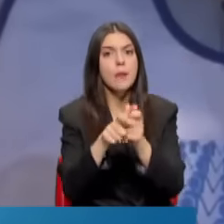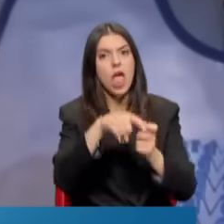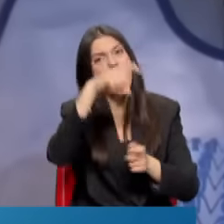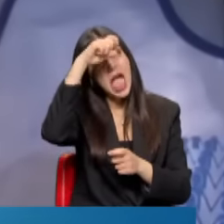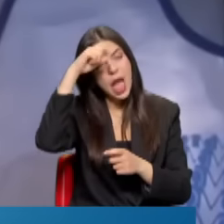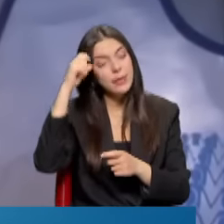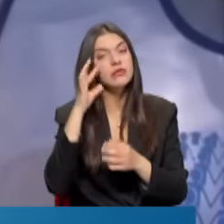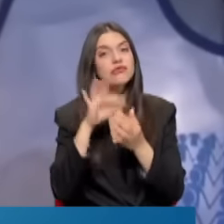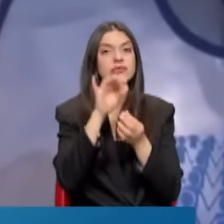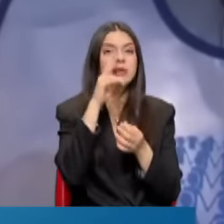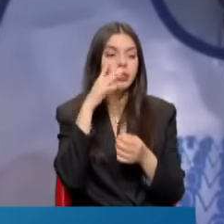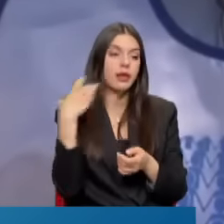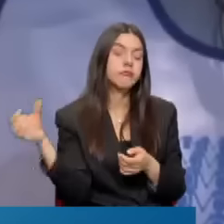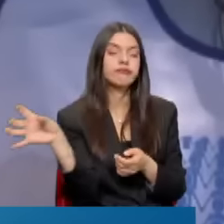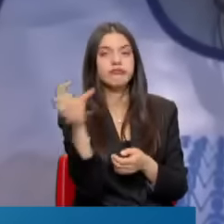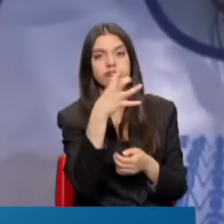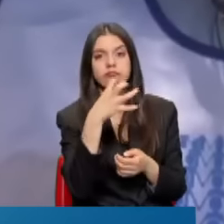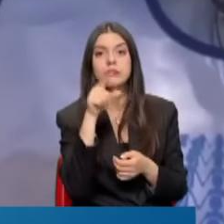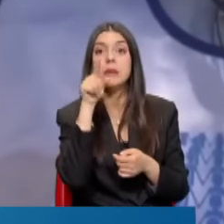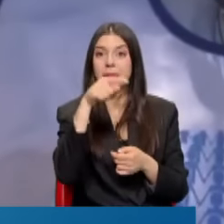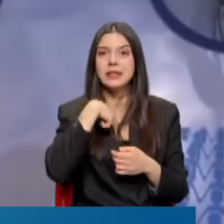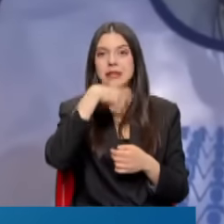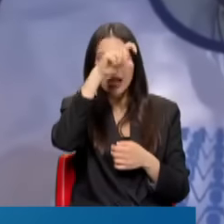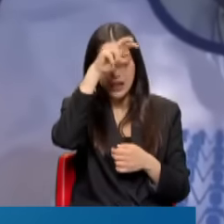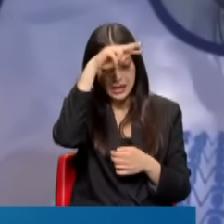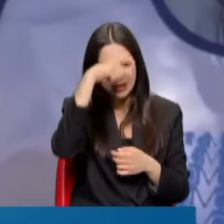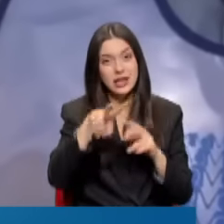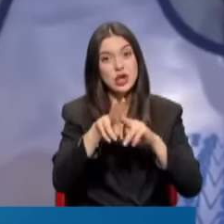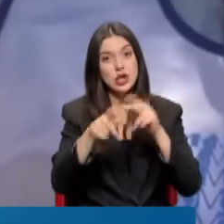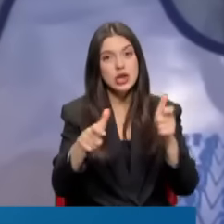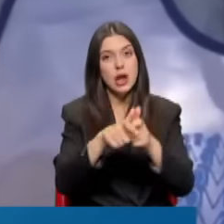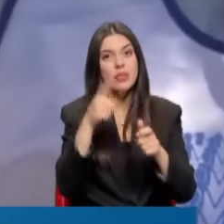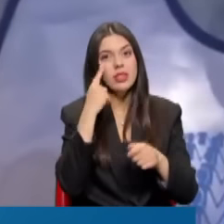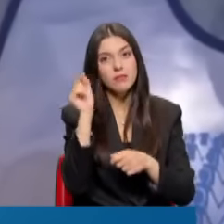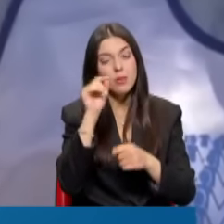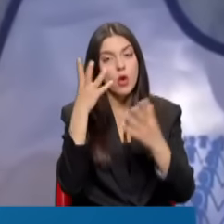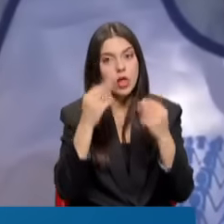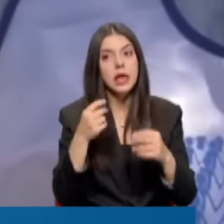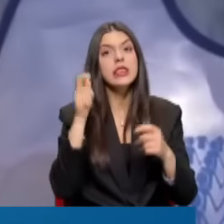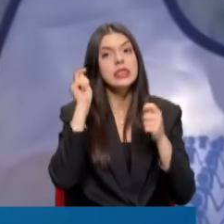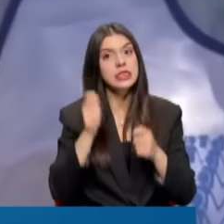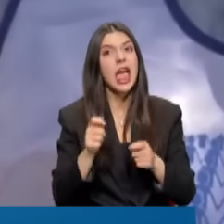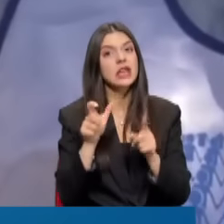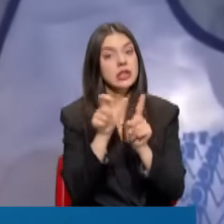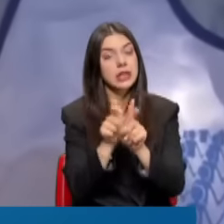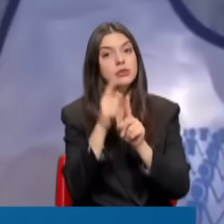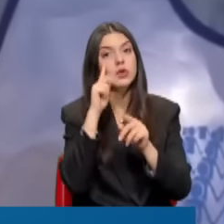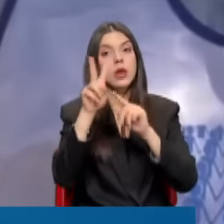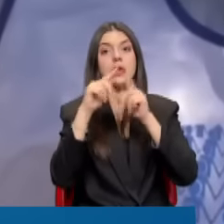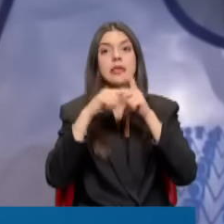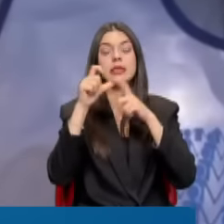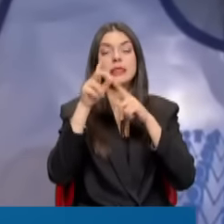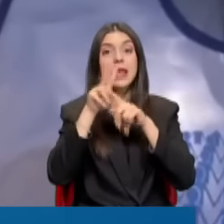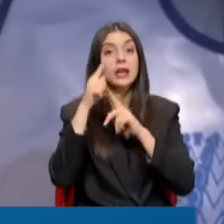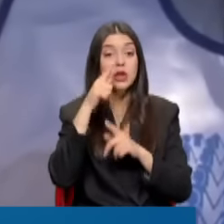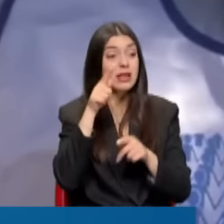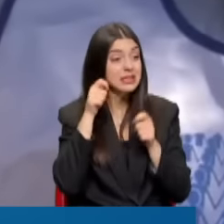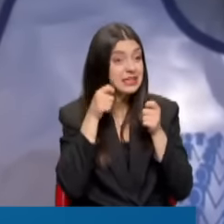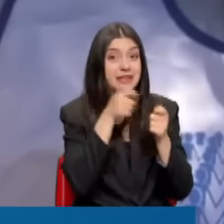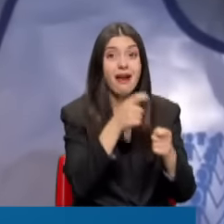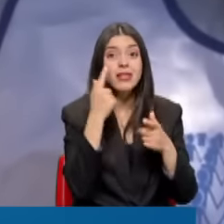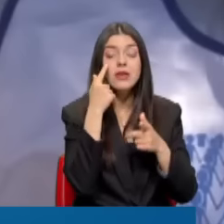dikmektedir Biz kamu emekçiler olarak gerçek temsilcisi KESK olarak saldırı paketine karşı bir